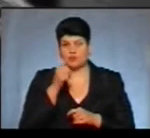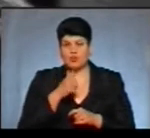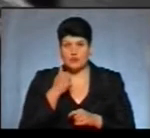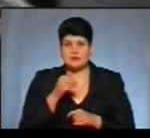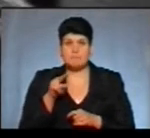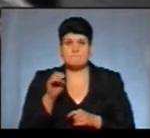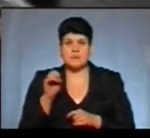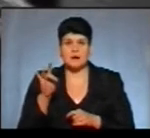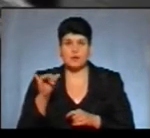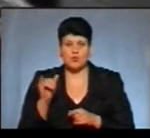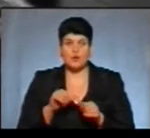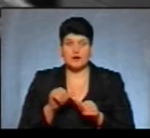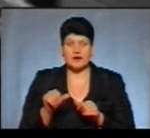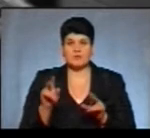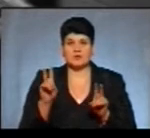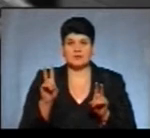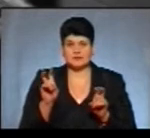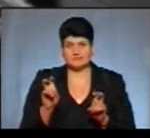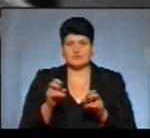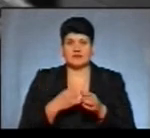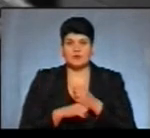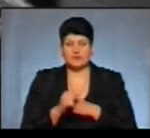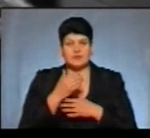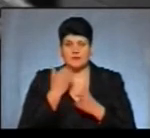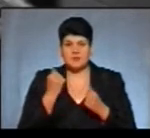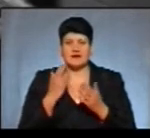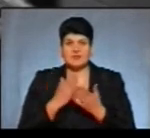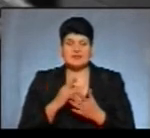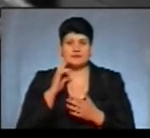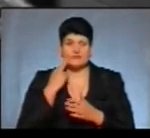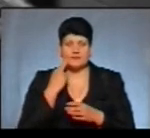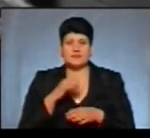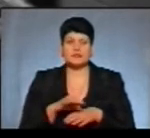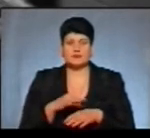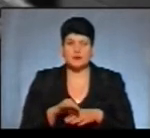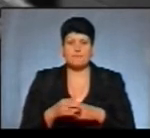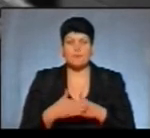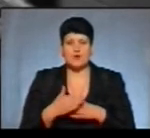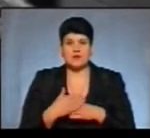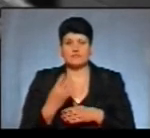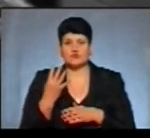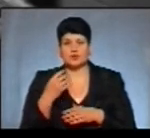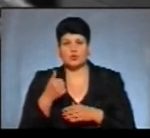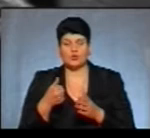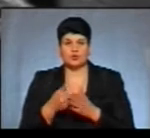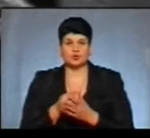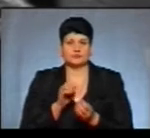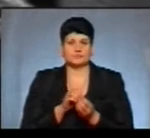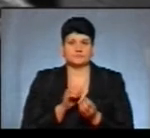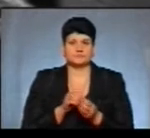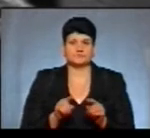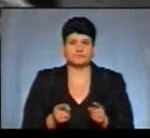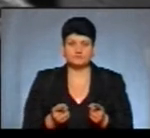Перу окремого терміну зґвалтування немає. Є сексуальне насильство. Покарання від 4 років до довічного